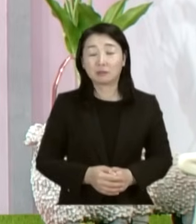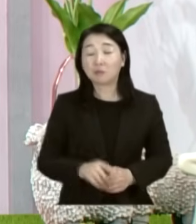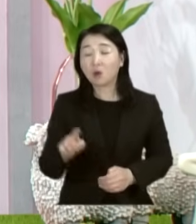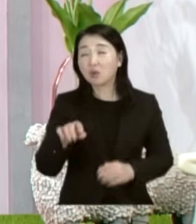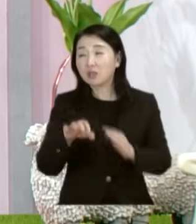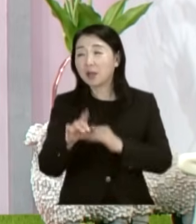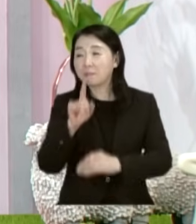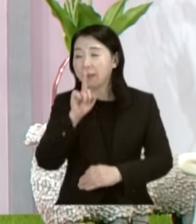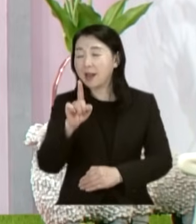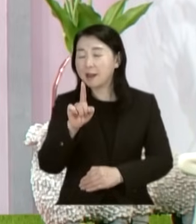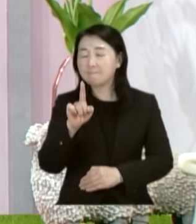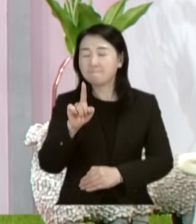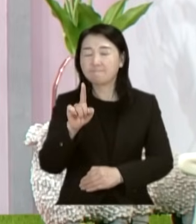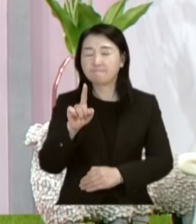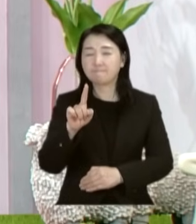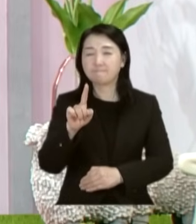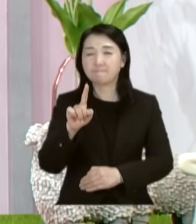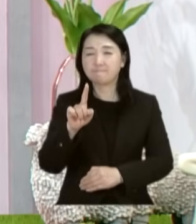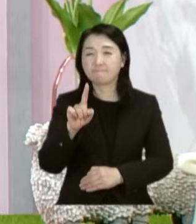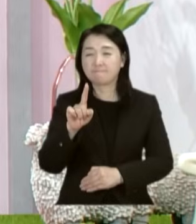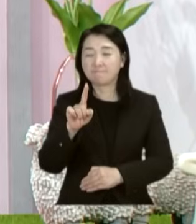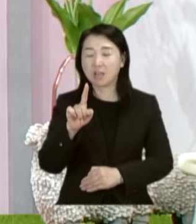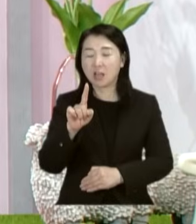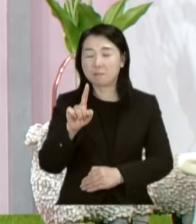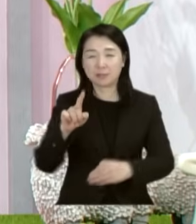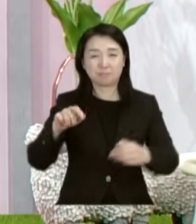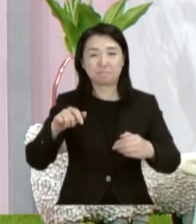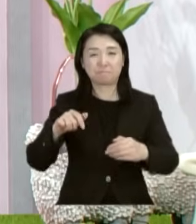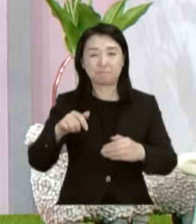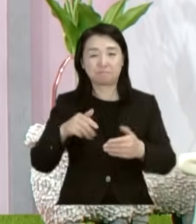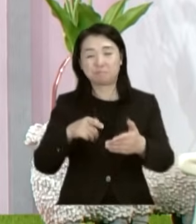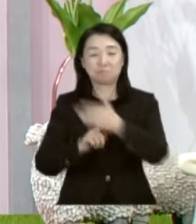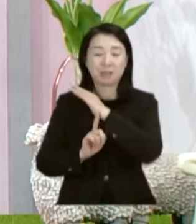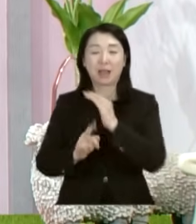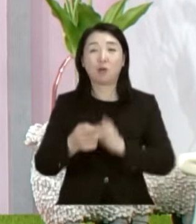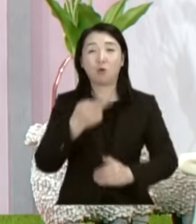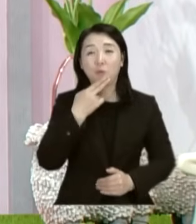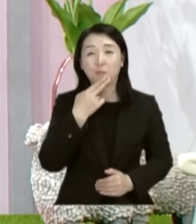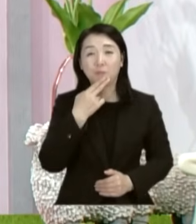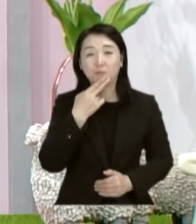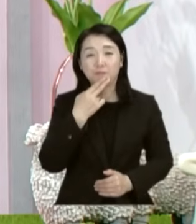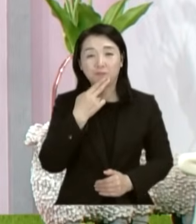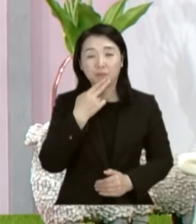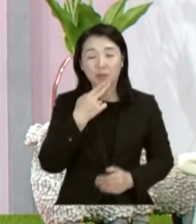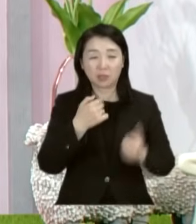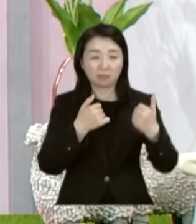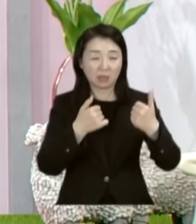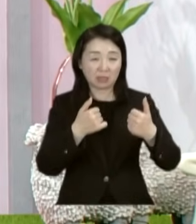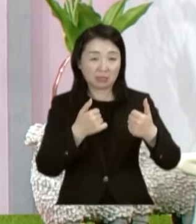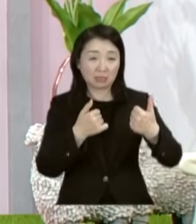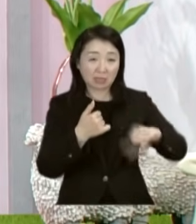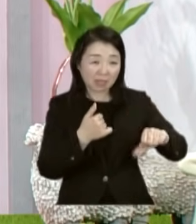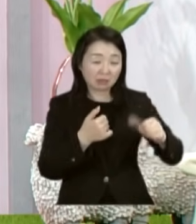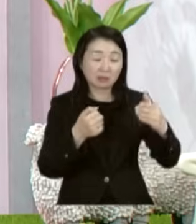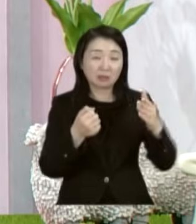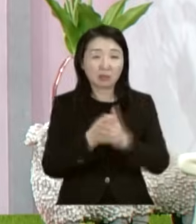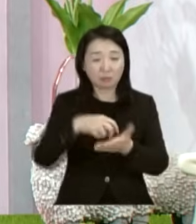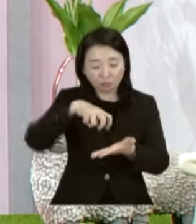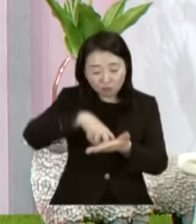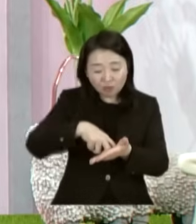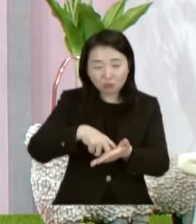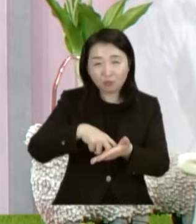가서지지 않으시는 분인데 그 자기 자존심을 다 자식한테 내려놓고 그렇게 하는게 쉽지 않거든요